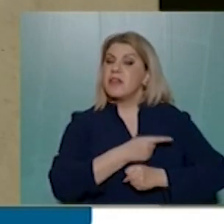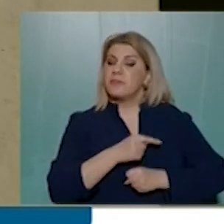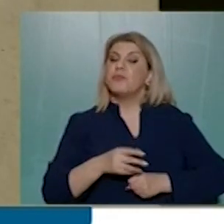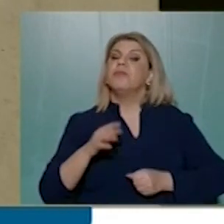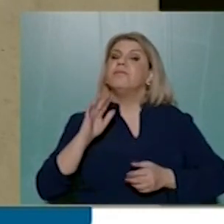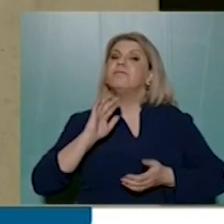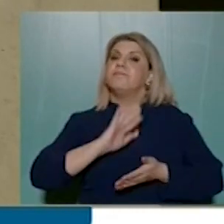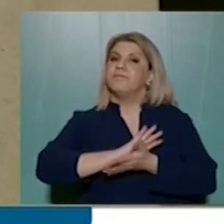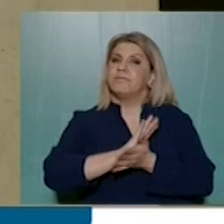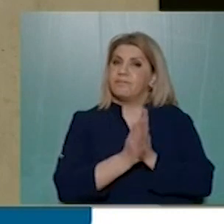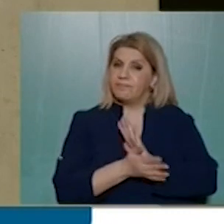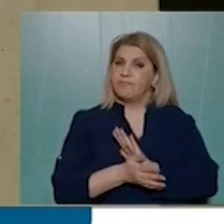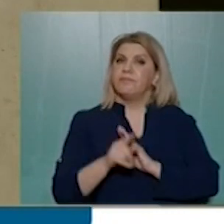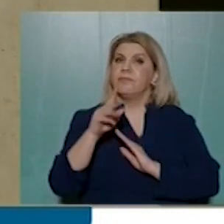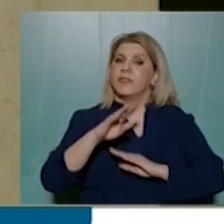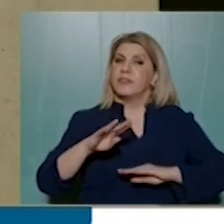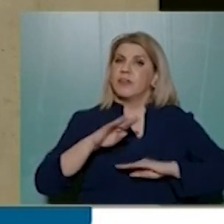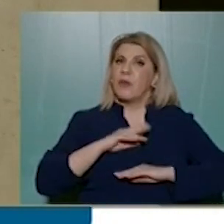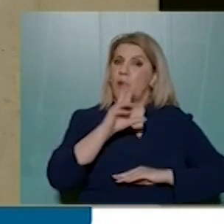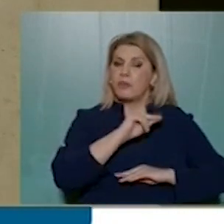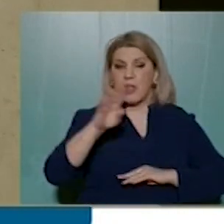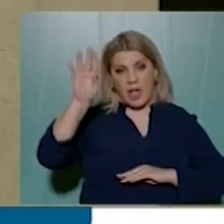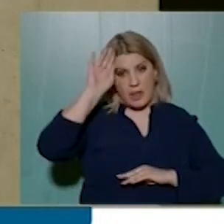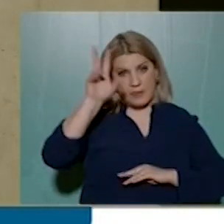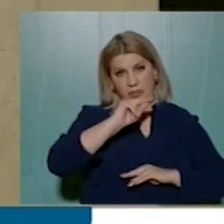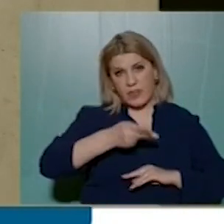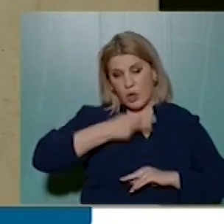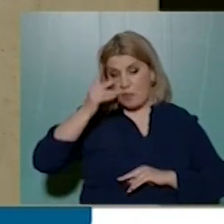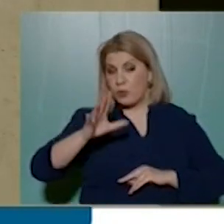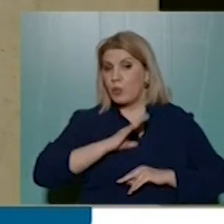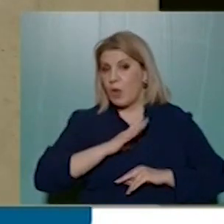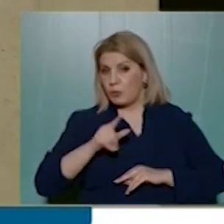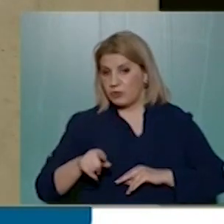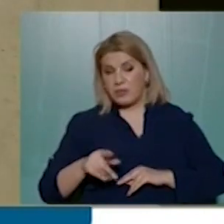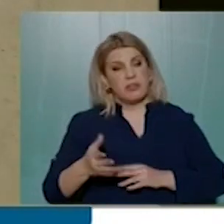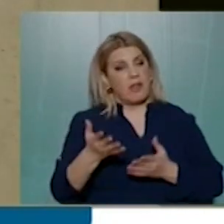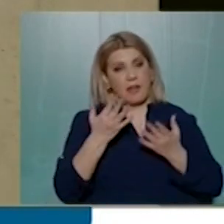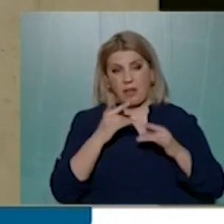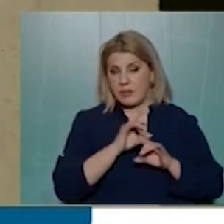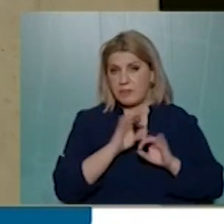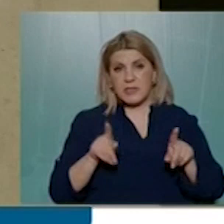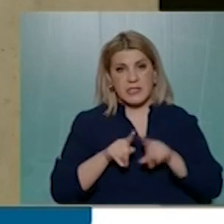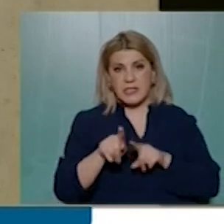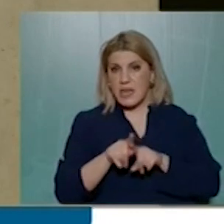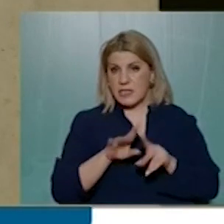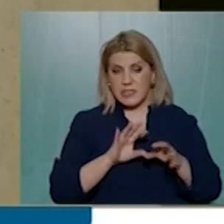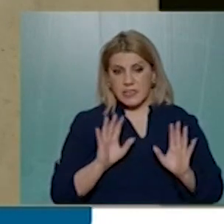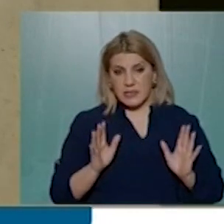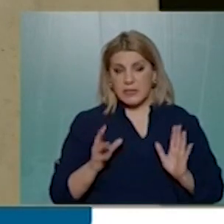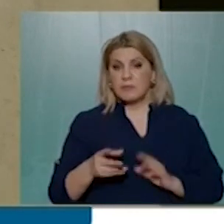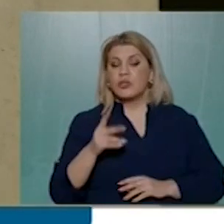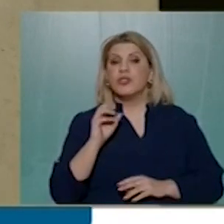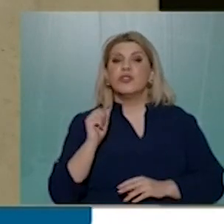καταπατά και καταστρατηγεί όπως είπα τα δικαιώματα του λαού της και δεν έχει καμία σχέση όμως με τη